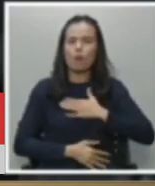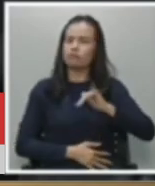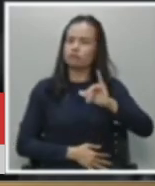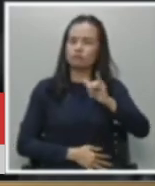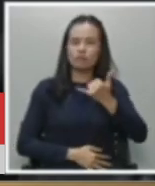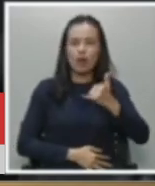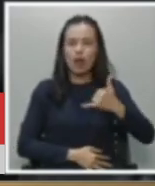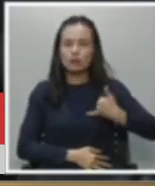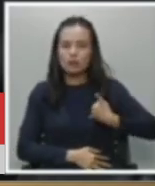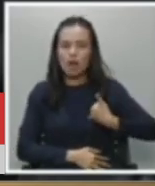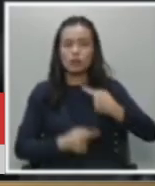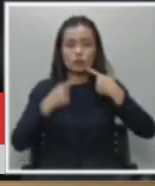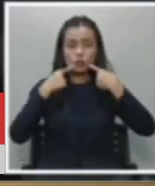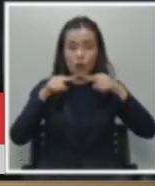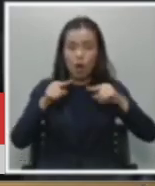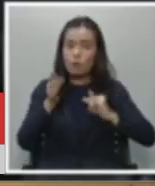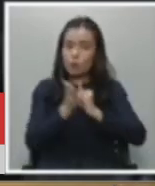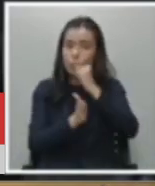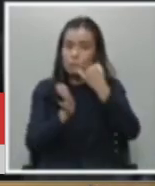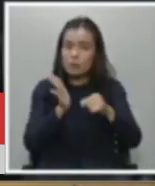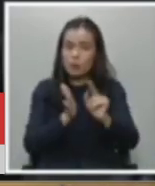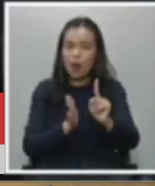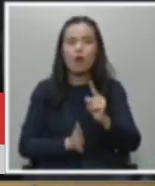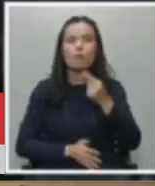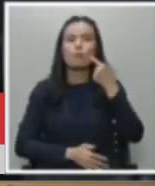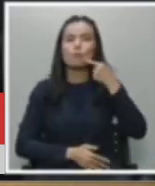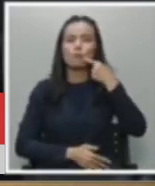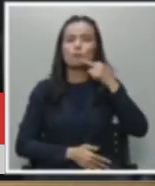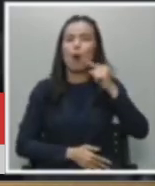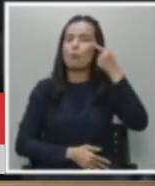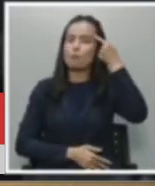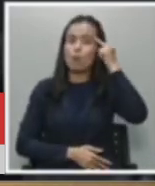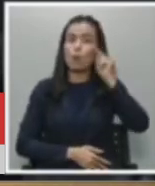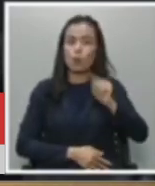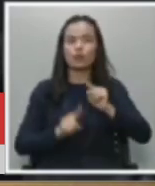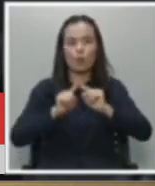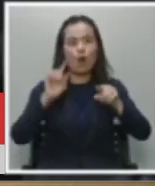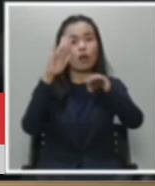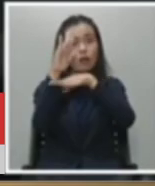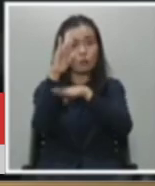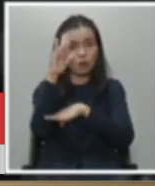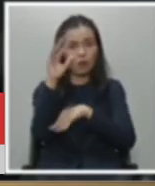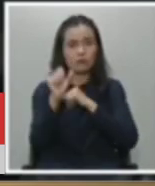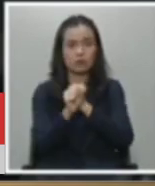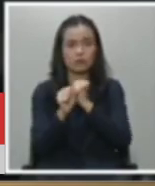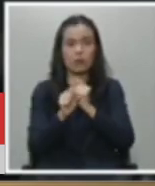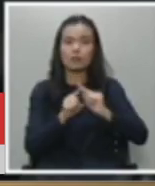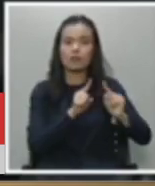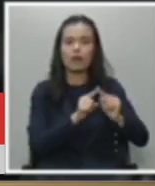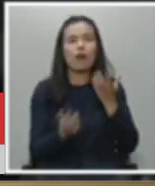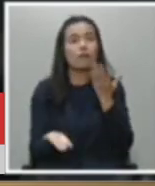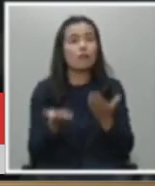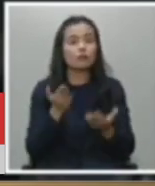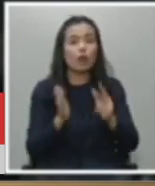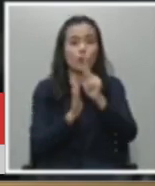าจะตอบท่านไปแล้วจะถูกต้องหรือไม่นะครับแต่ว่าการดำเนินการนั้นก็อยู่ที่ว่าในทางกฎหม